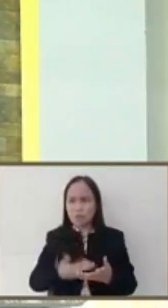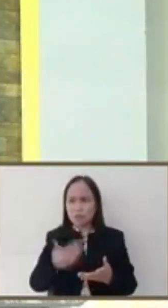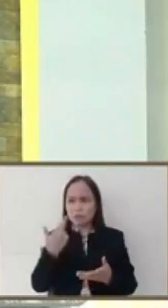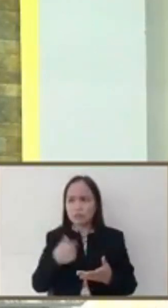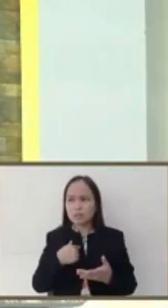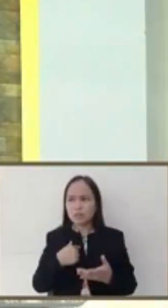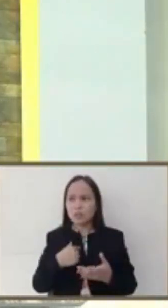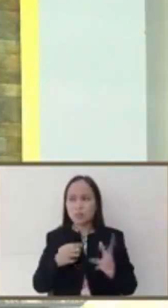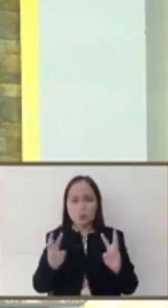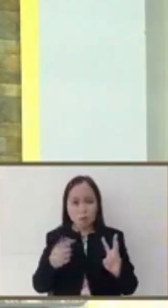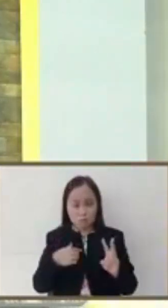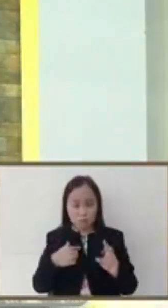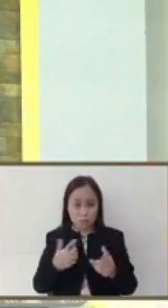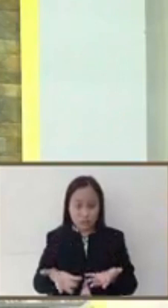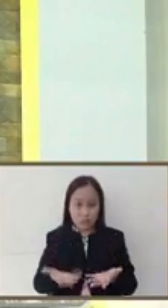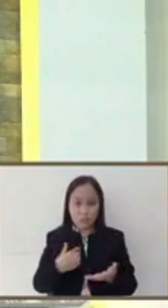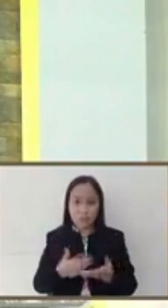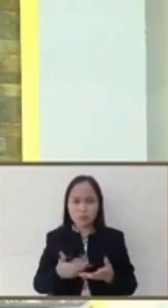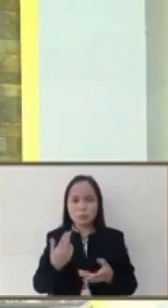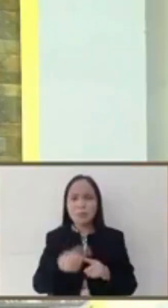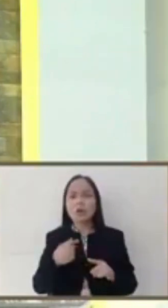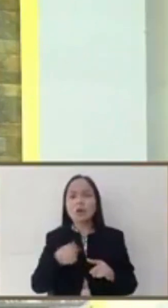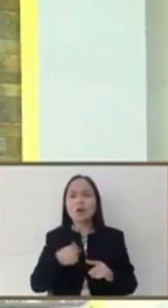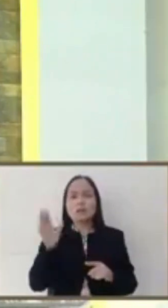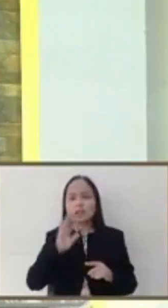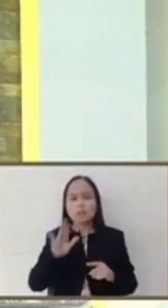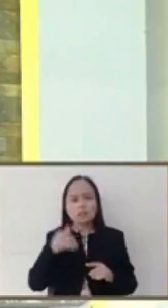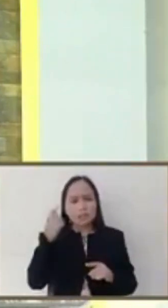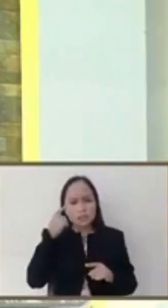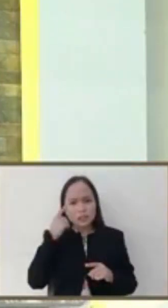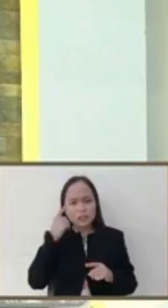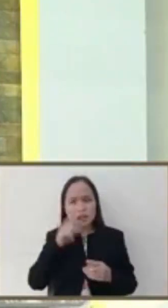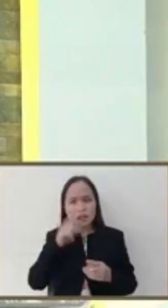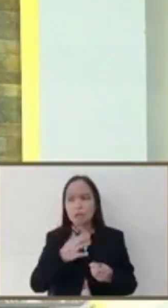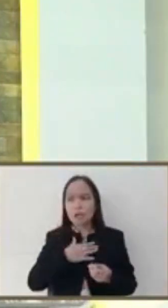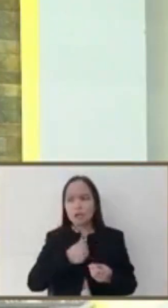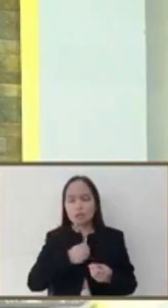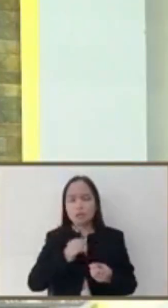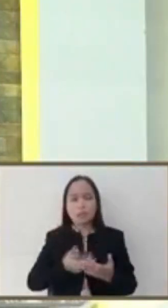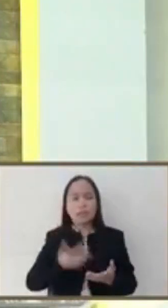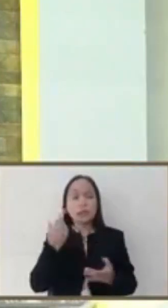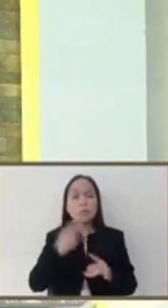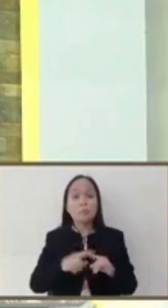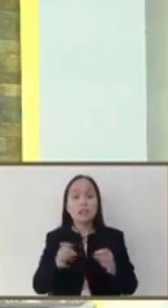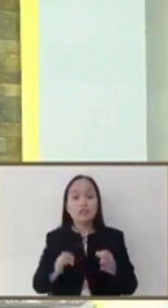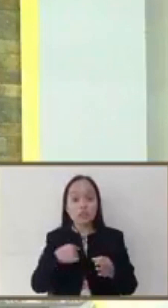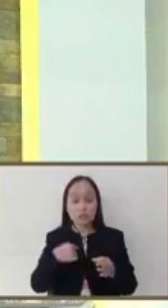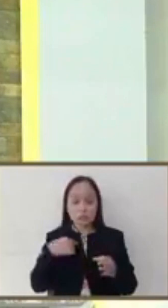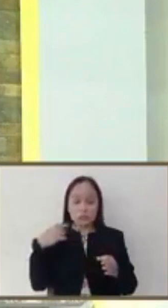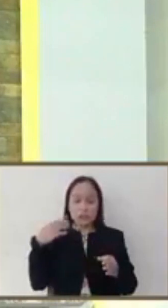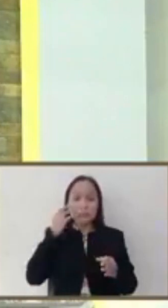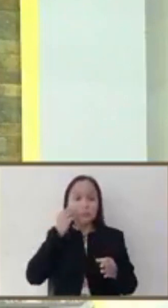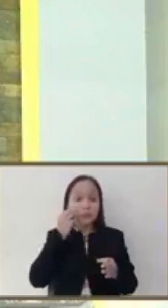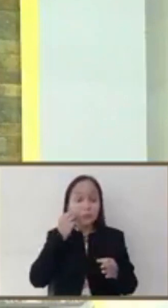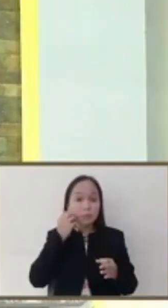ba? Ganito ba? Kailanman hindi ko trinato at inisip sa sarili ko na ako'y mayaman. Pero pag tinignan ko kung anong klase,